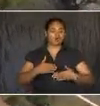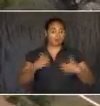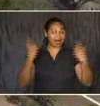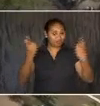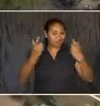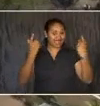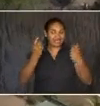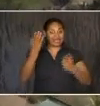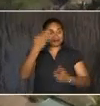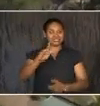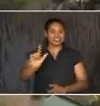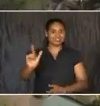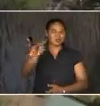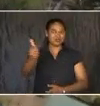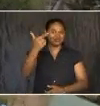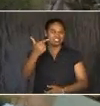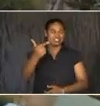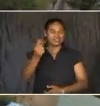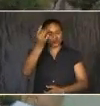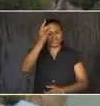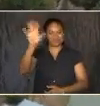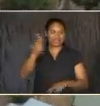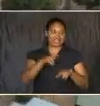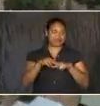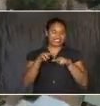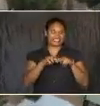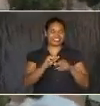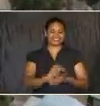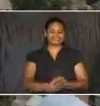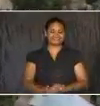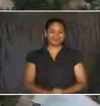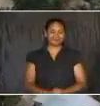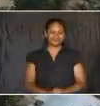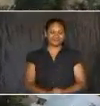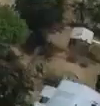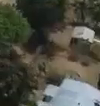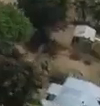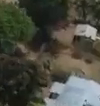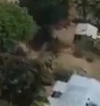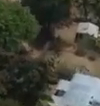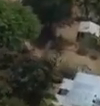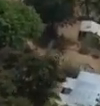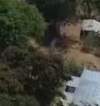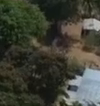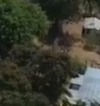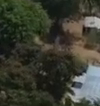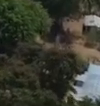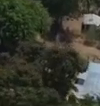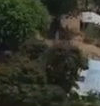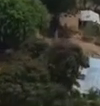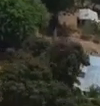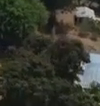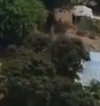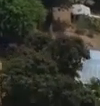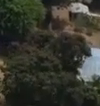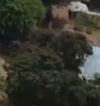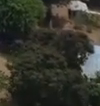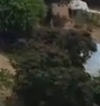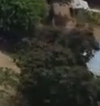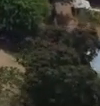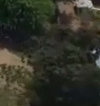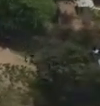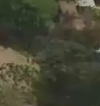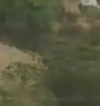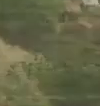ambak ni tu ngalala na tabano तो आज यही के साथ में हम ख़त्म करते हैं। जितने भी हमारे व्यूअर्स हैं FBCTV पर बहुत